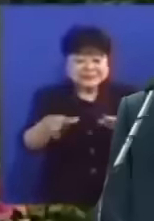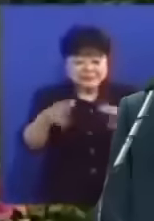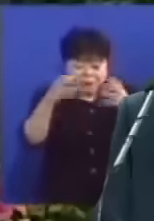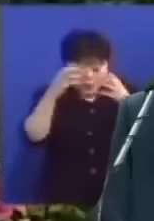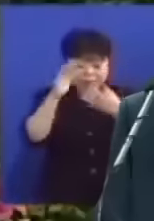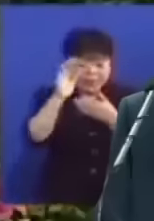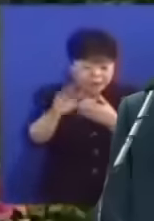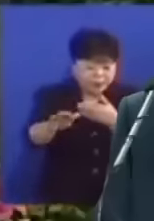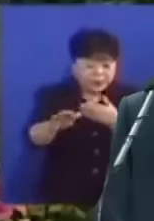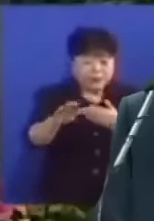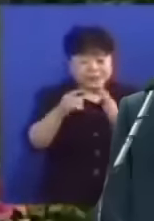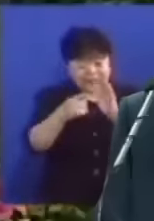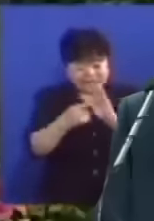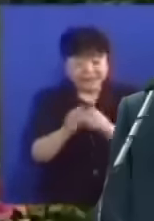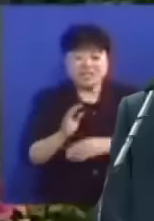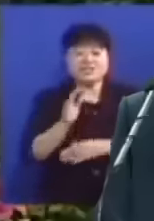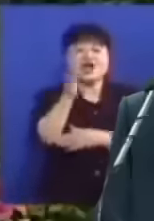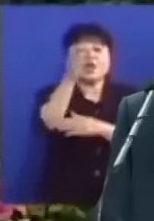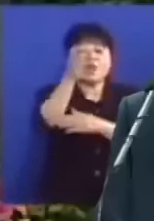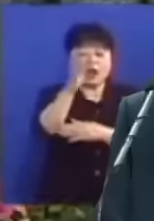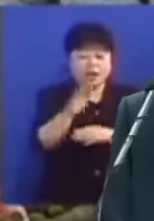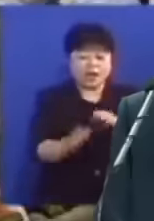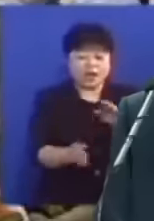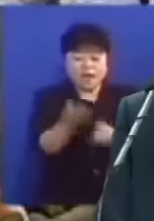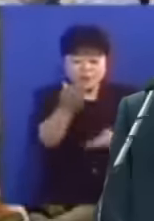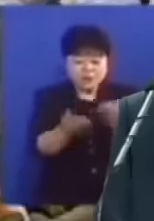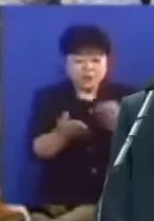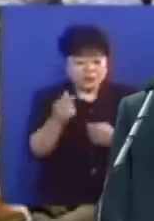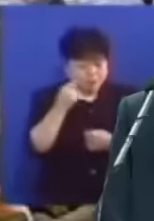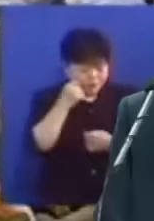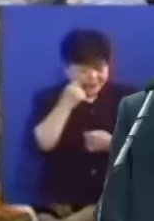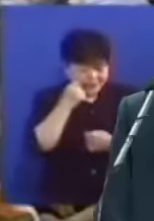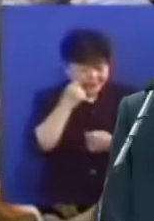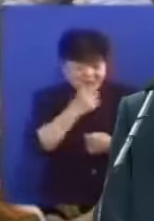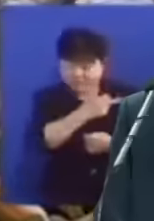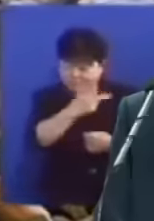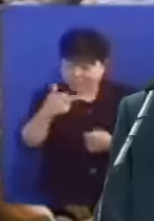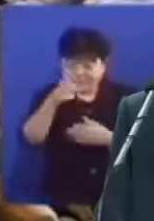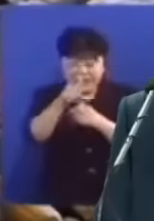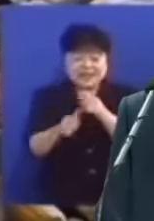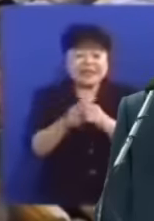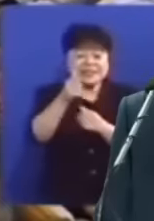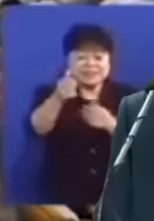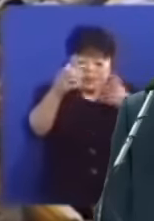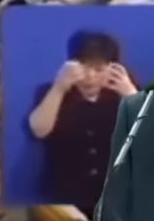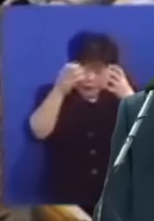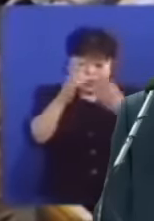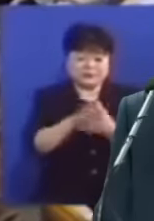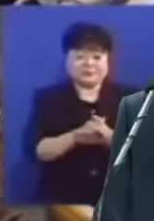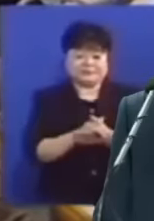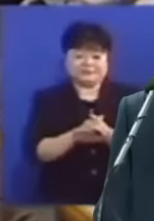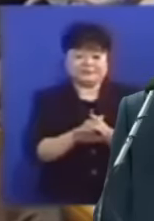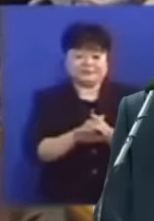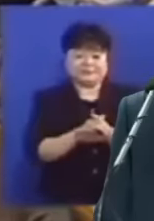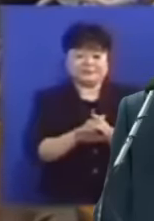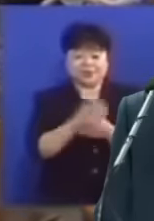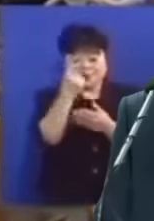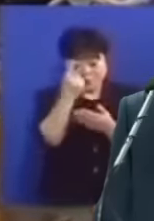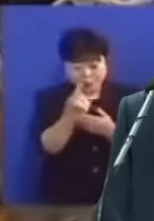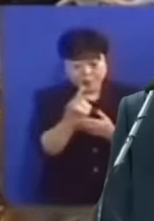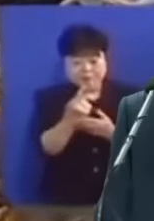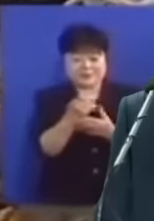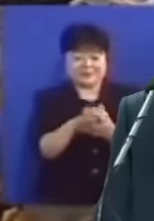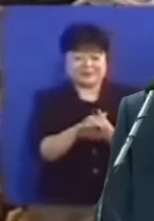고난은 장차 우리에게 나타날 영광과 비교할 수 없도다. 하나님은 고통이 오게